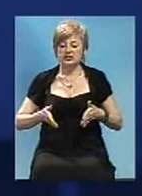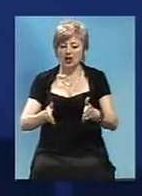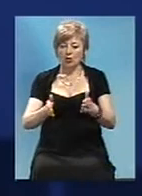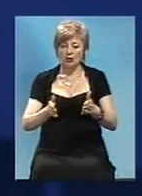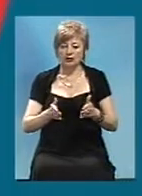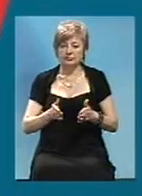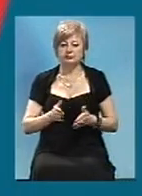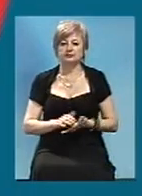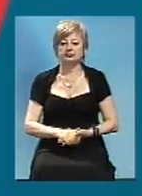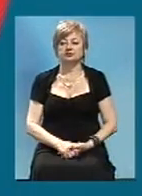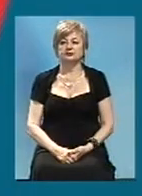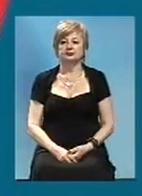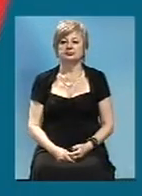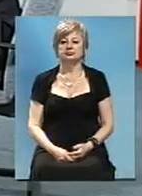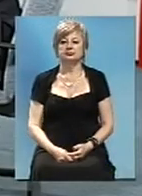Дякую.